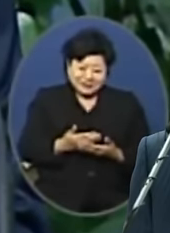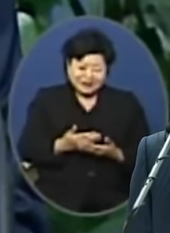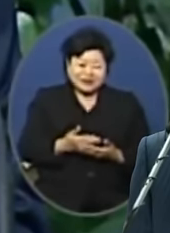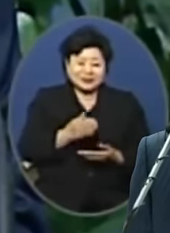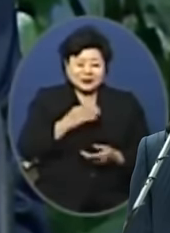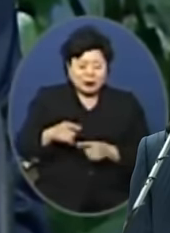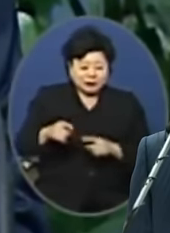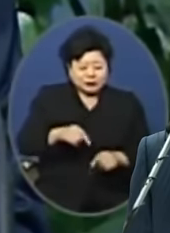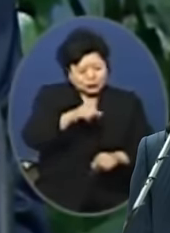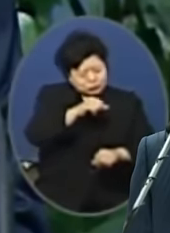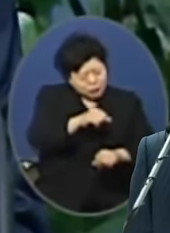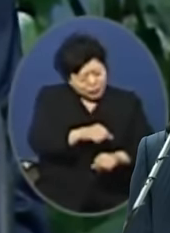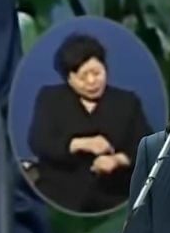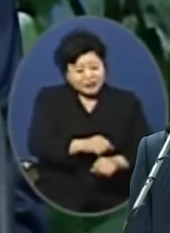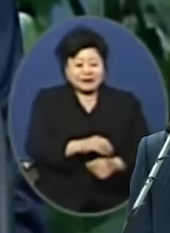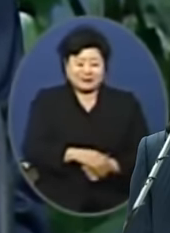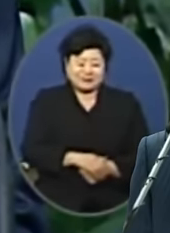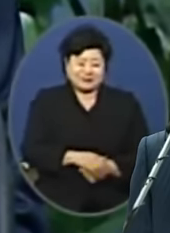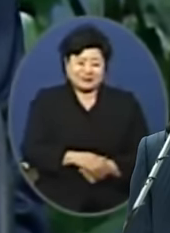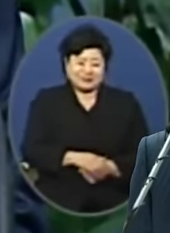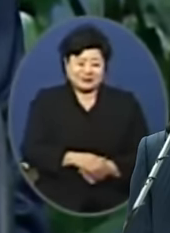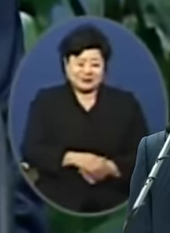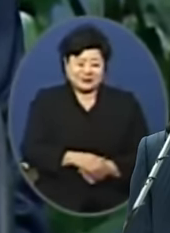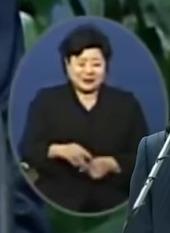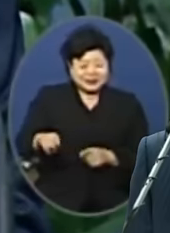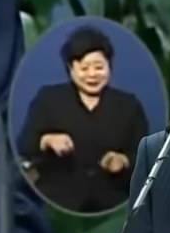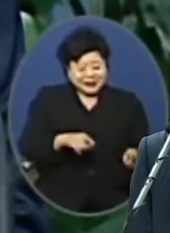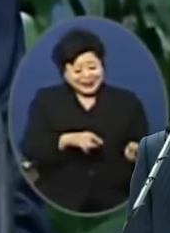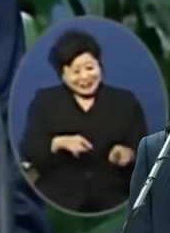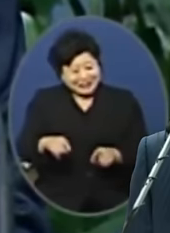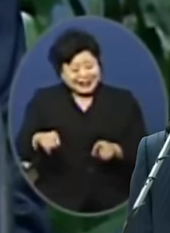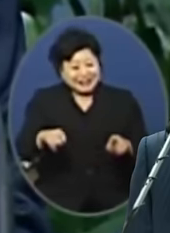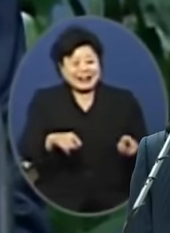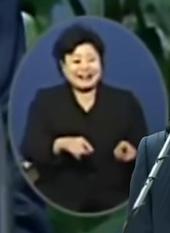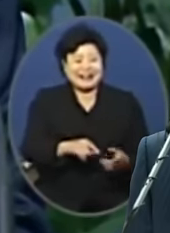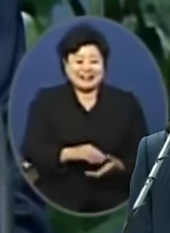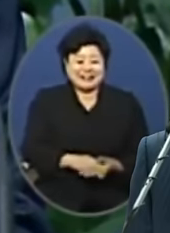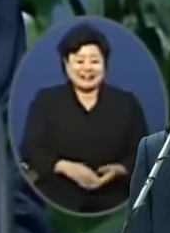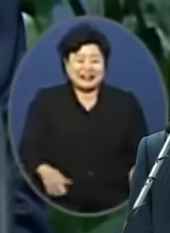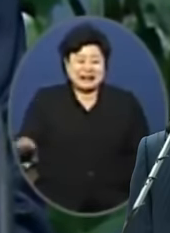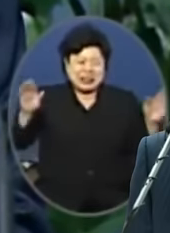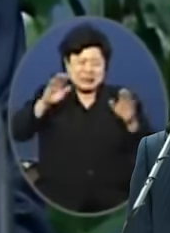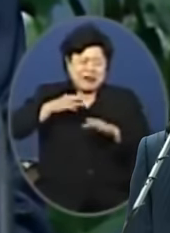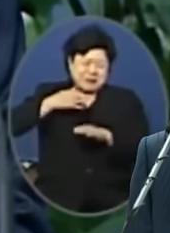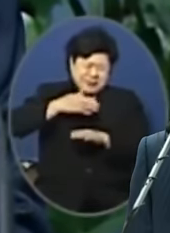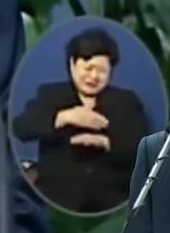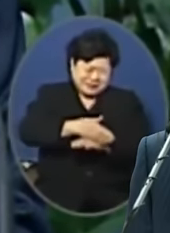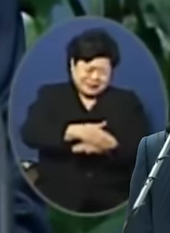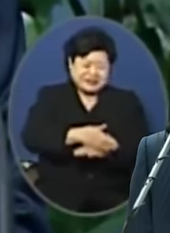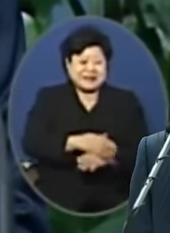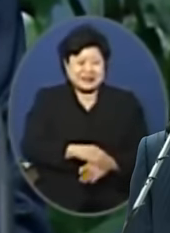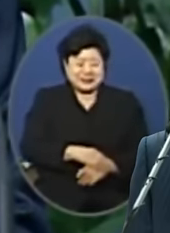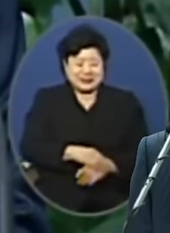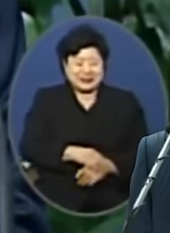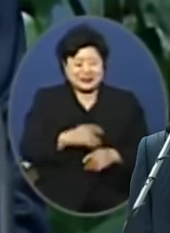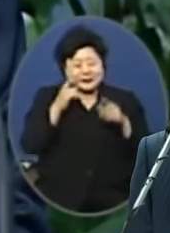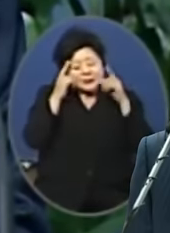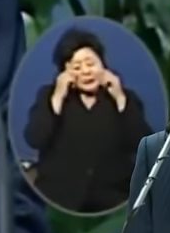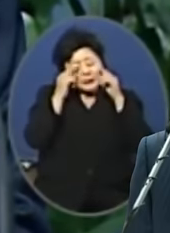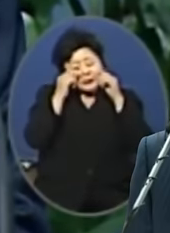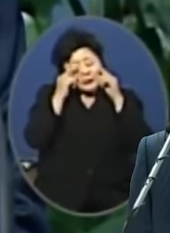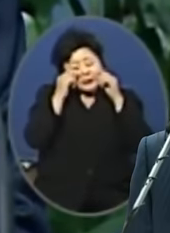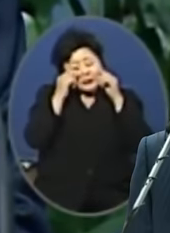스케이트도 잘 탄다. 요사이 스케이트 타는 거 구경한다고 밤늦게까지 못 주무셔서 지금 내가